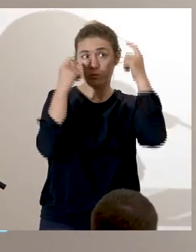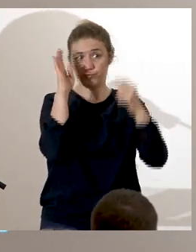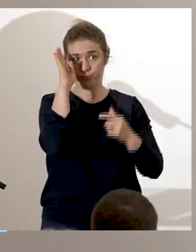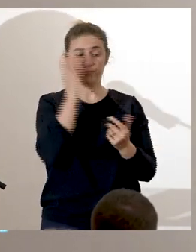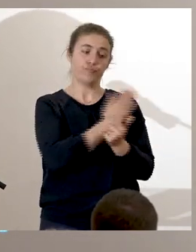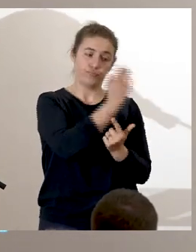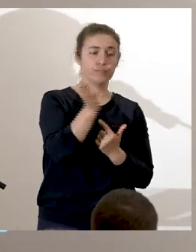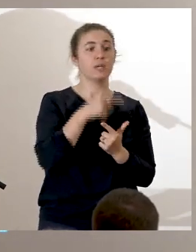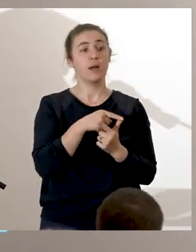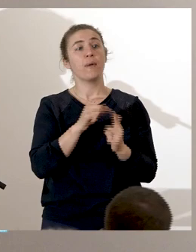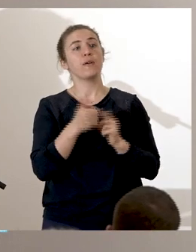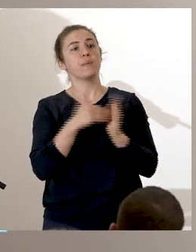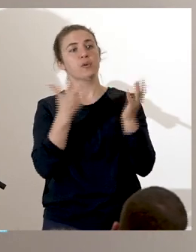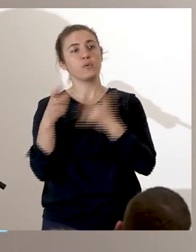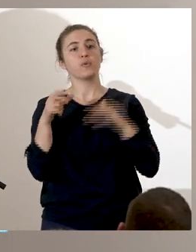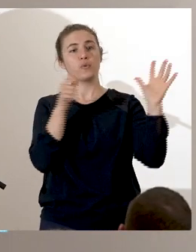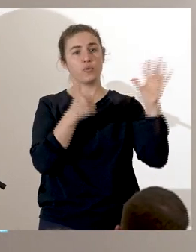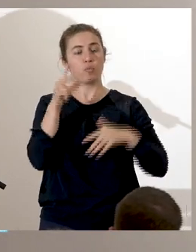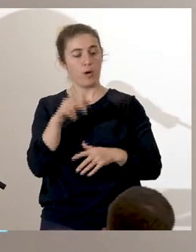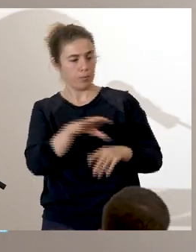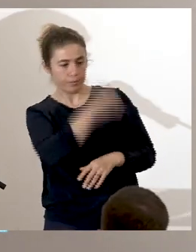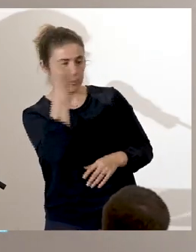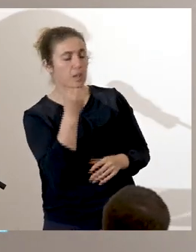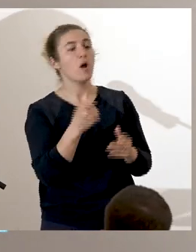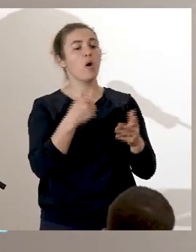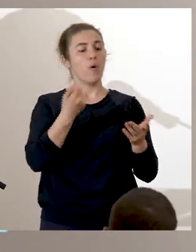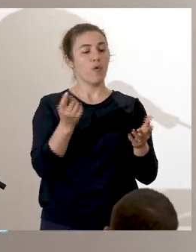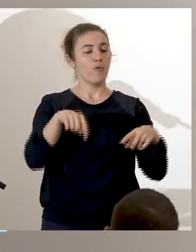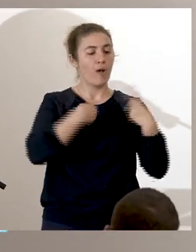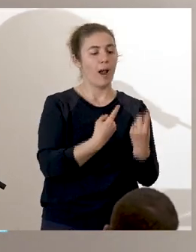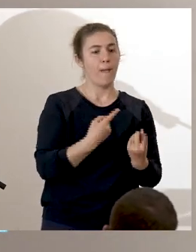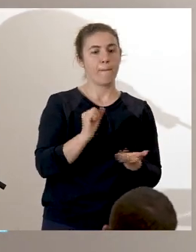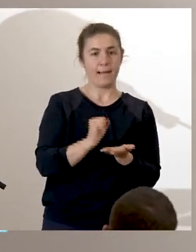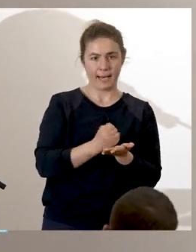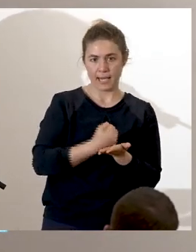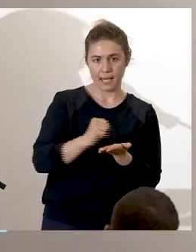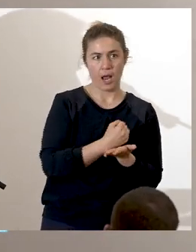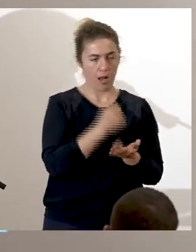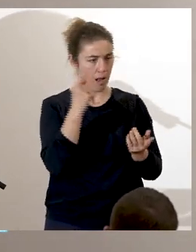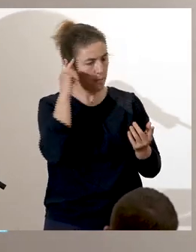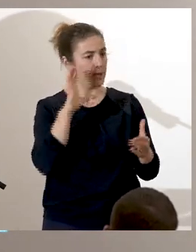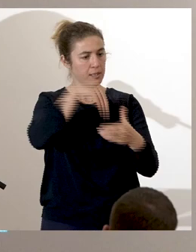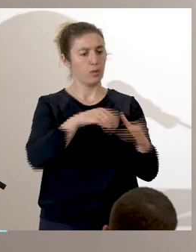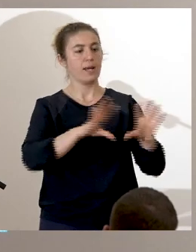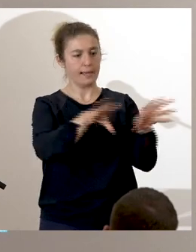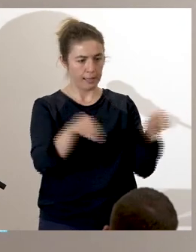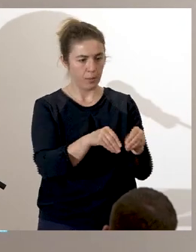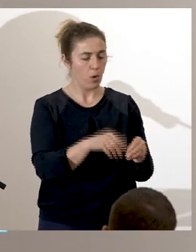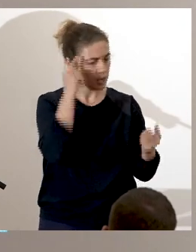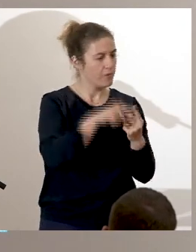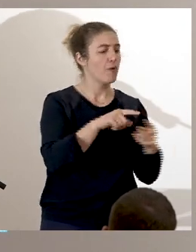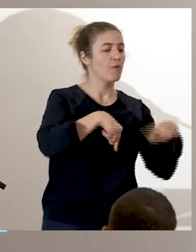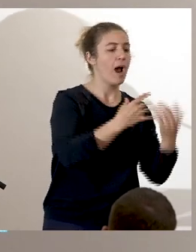1863 photographe de l'expédition de la Compagnie de Madagascar, qui s'attarde d'ailleurs surtout aux Comores et à la